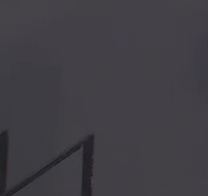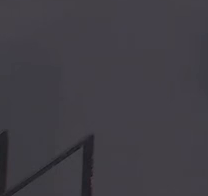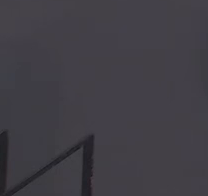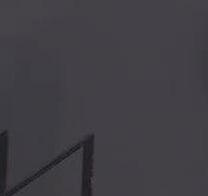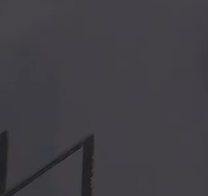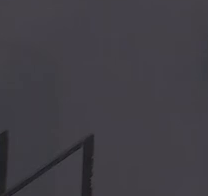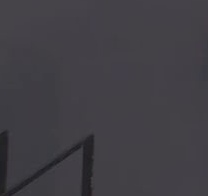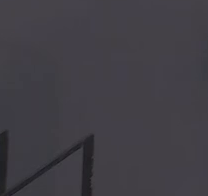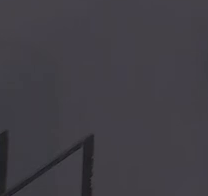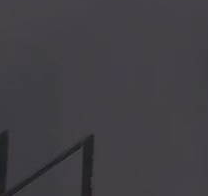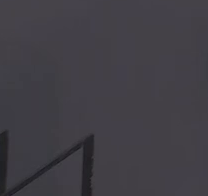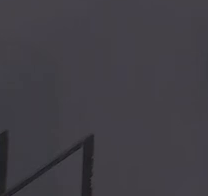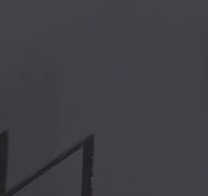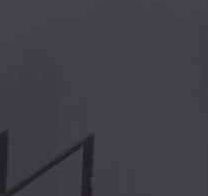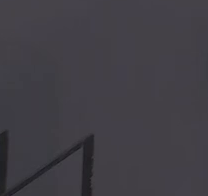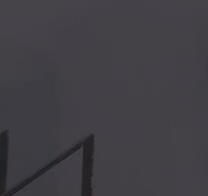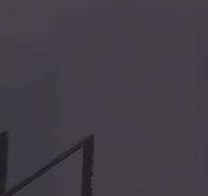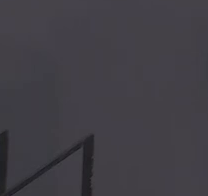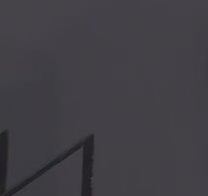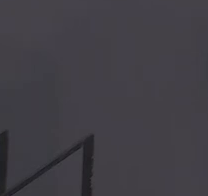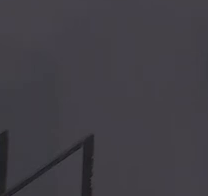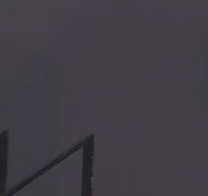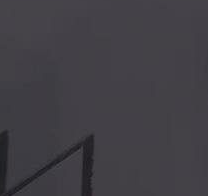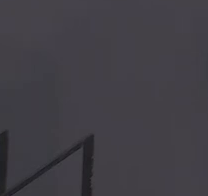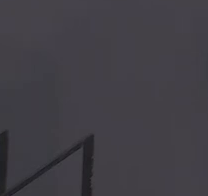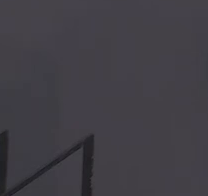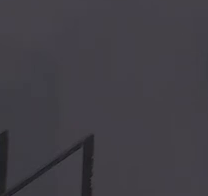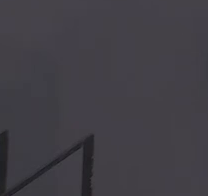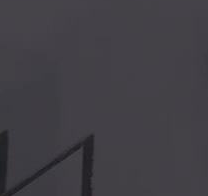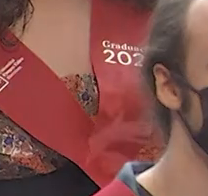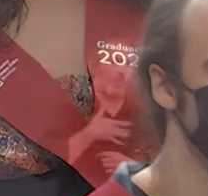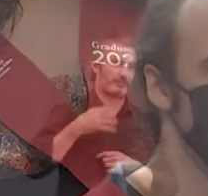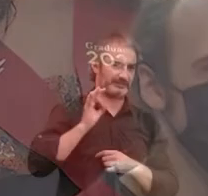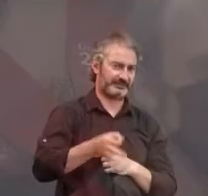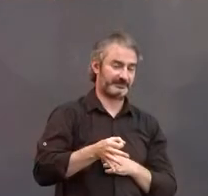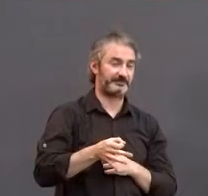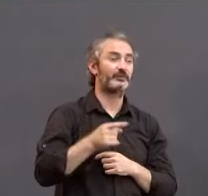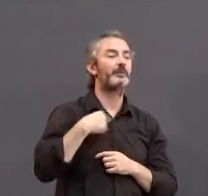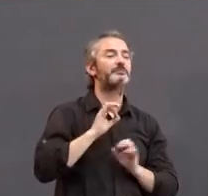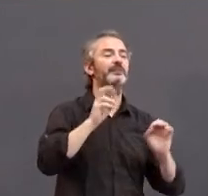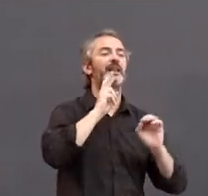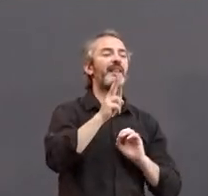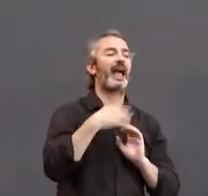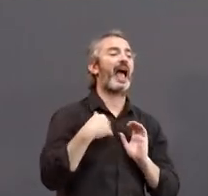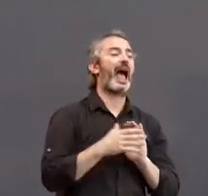gràcies als que malauradament no heu pogut ser aquí avui, però de ben segur que us hauria agradat. Menció